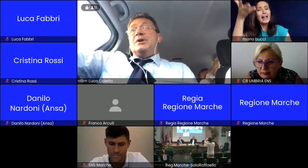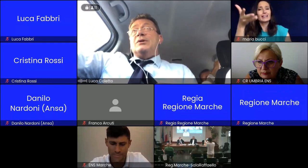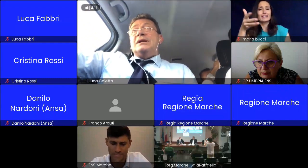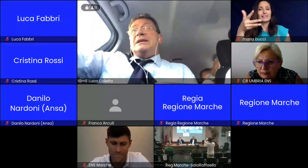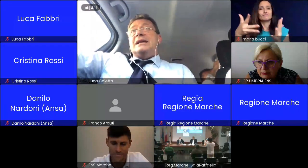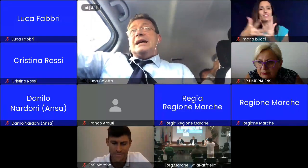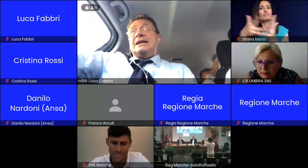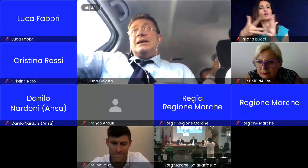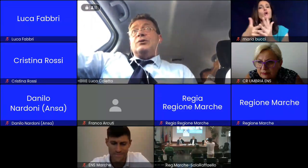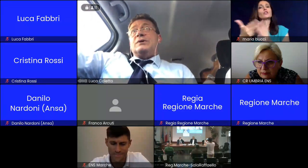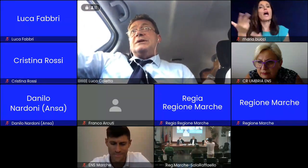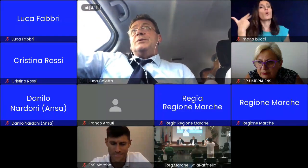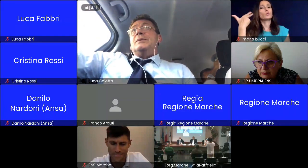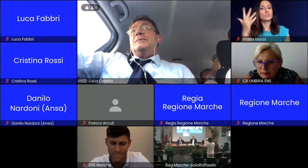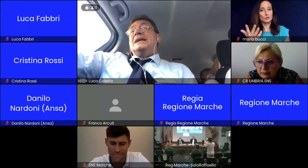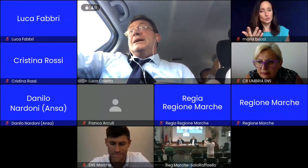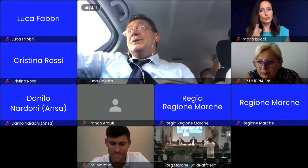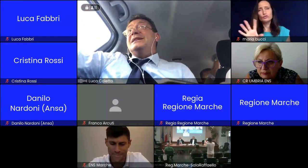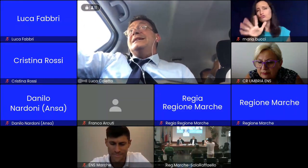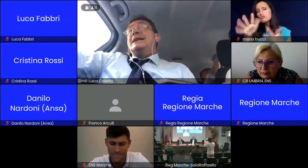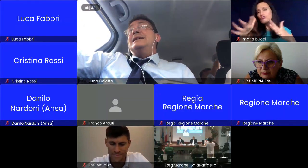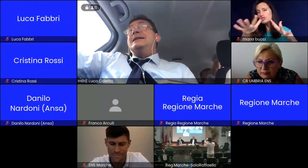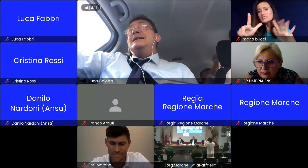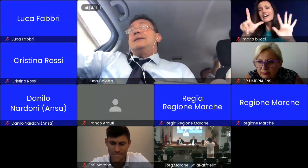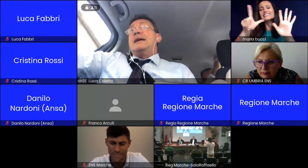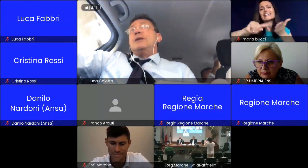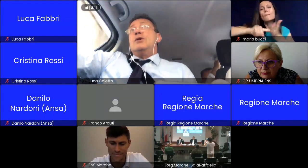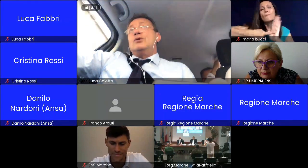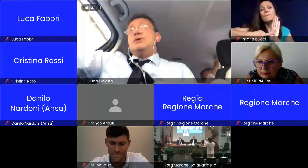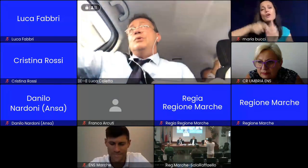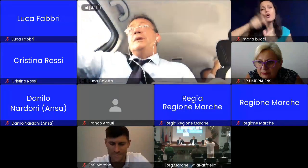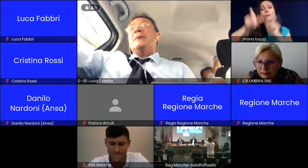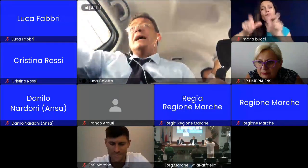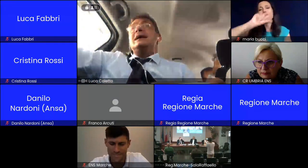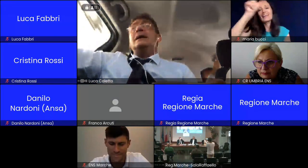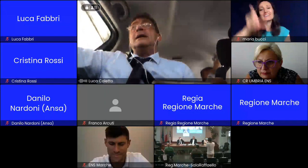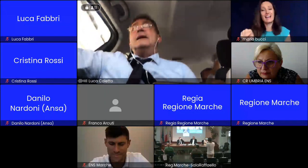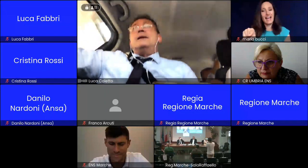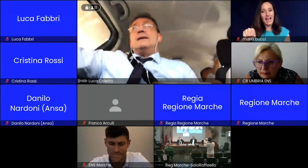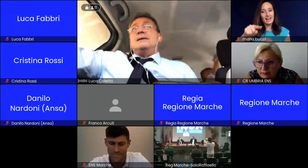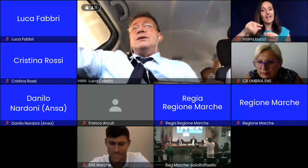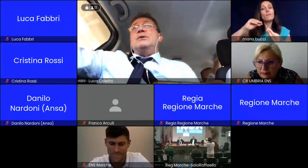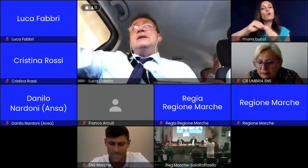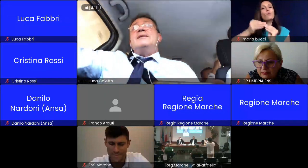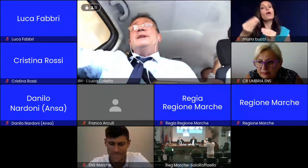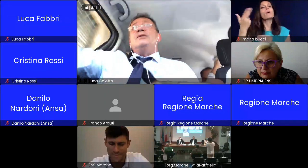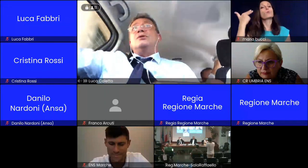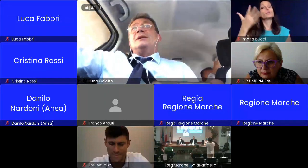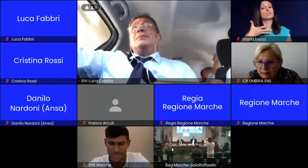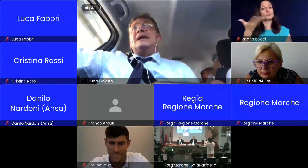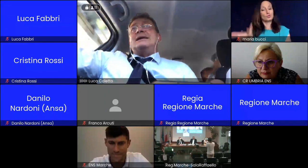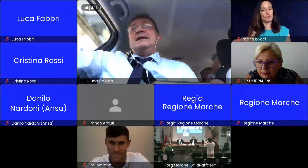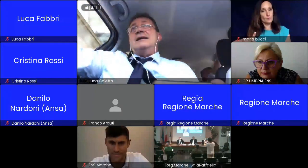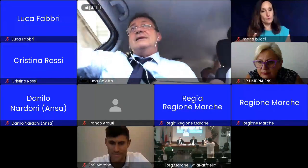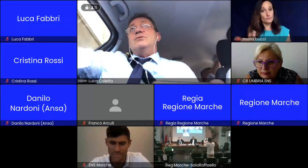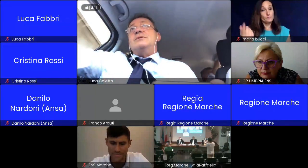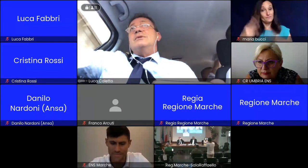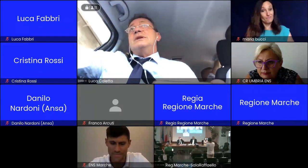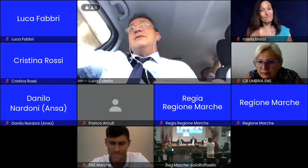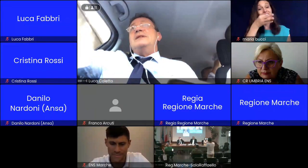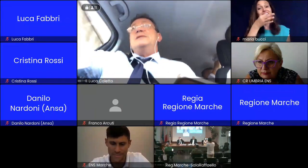circa 7 milioni di italiani hanno queste problematiche. Quindi si rende necessario oggi più che mai che ci sia un intervento da